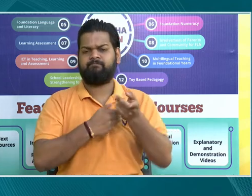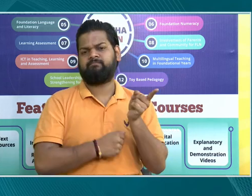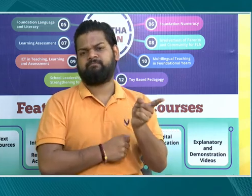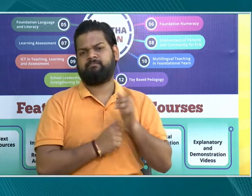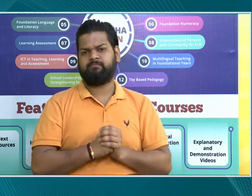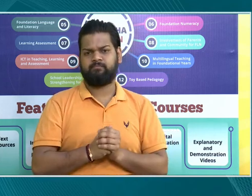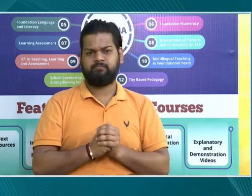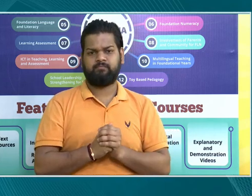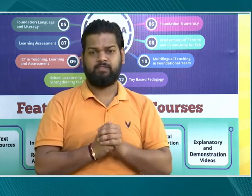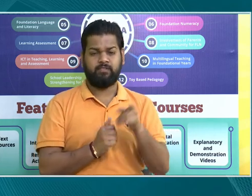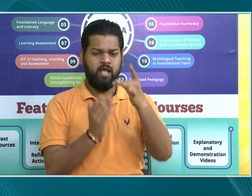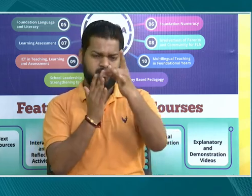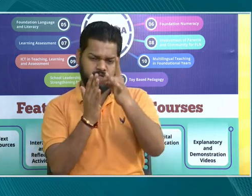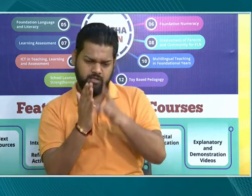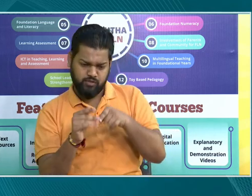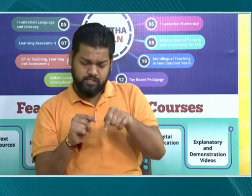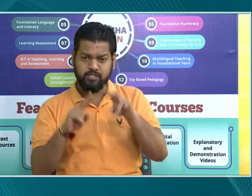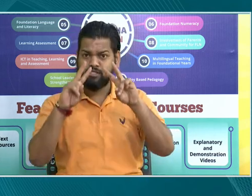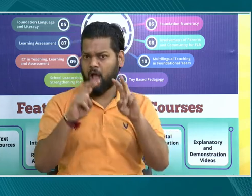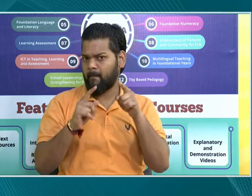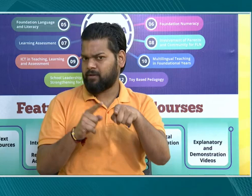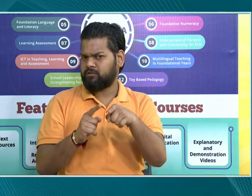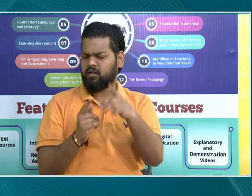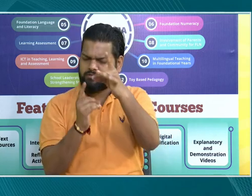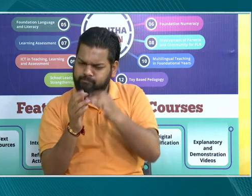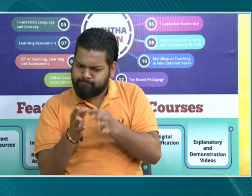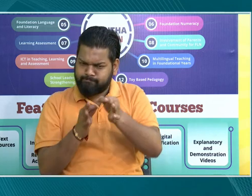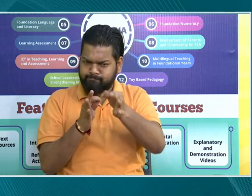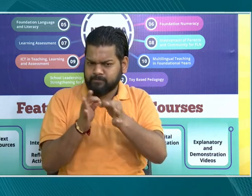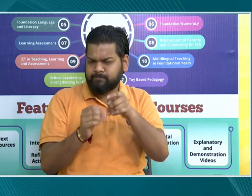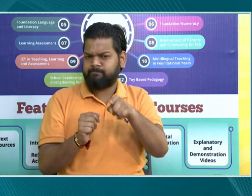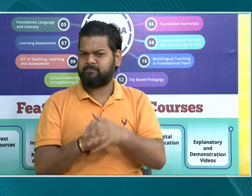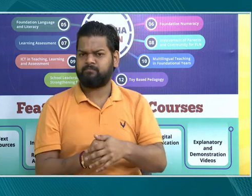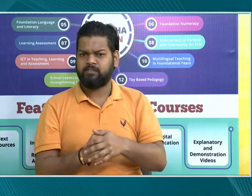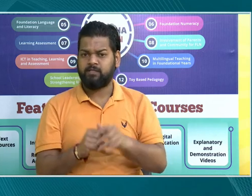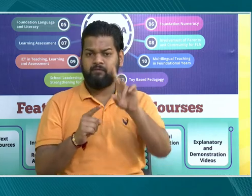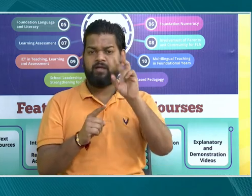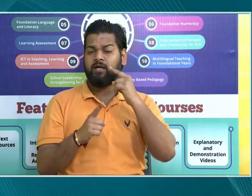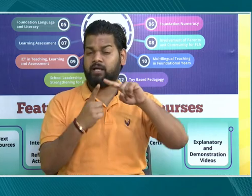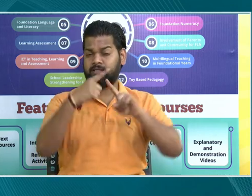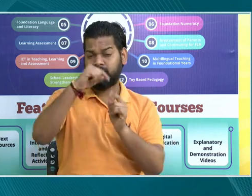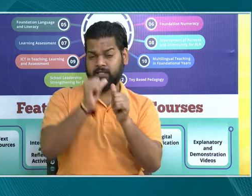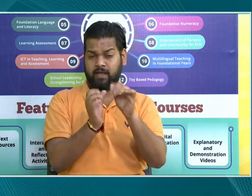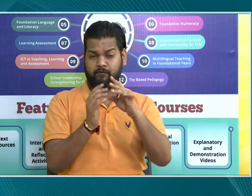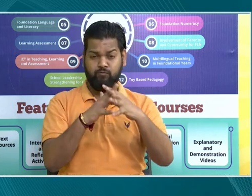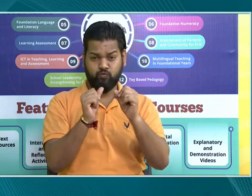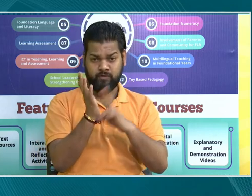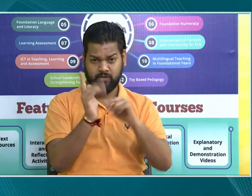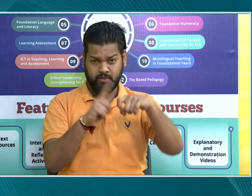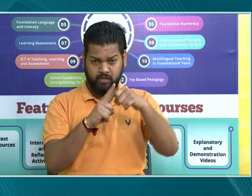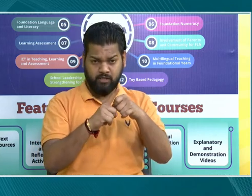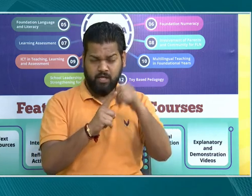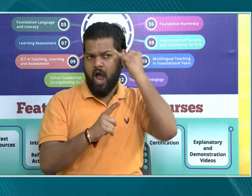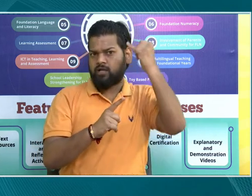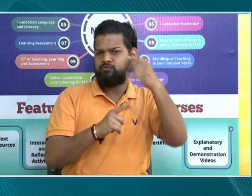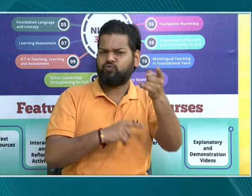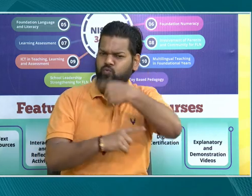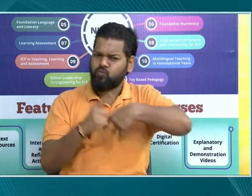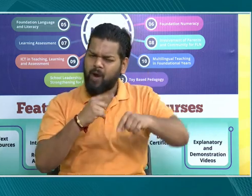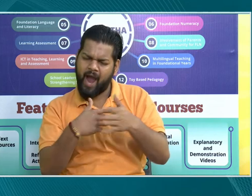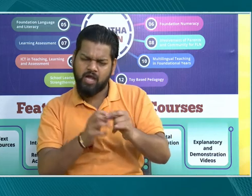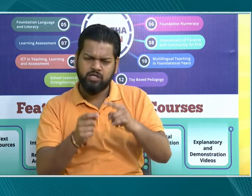और हमें डिटेल्स देंगी आज इस चैप्टर नंबर 7 द इन्वेंशन ऑफ वीटा वॉन्क के बारे में तो अपने सवाल हम तक ज़रूर पहुंचाइए हम यहीं पे